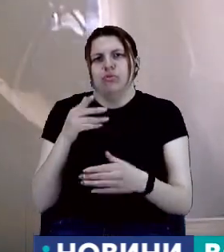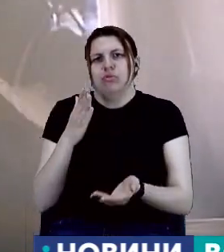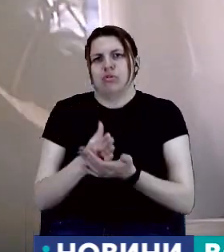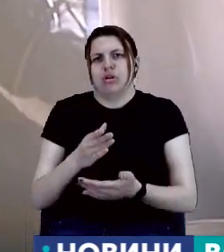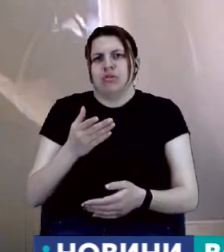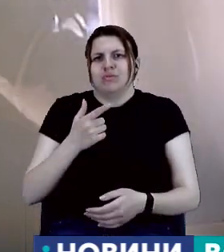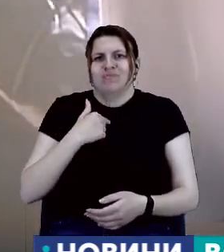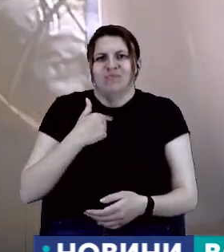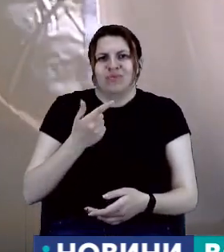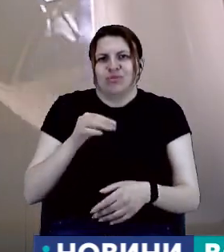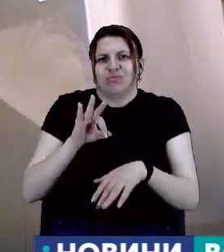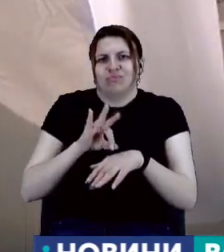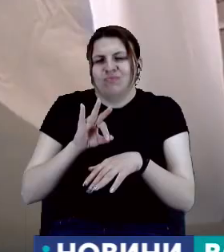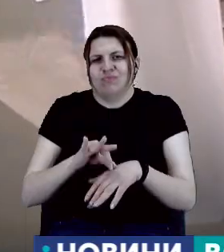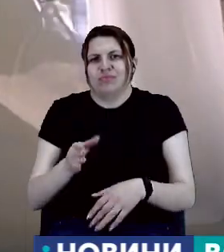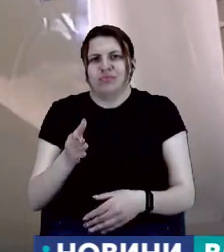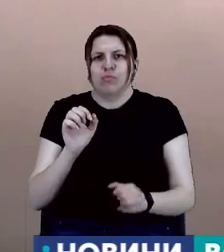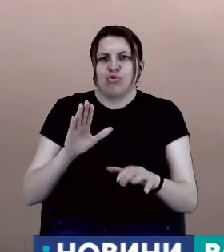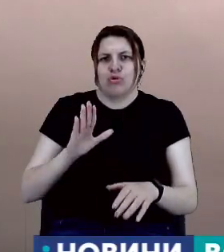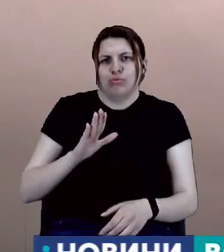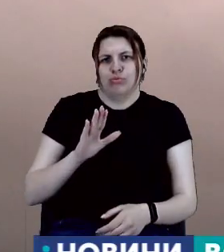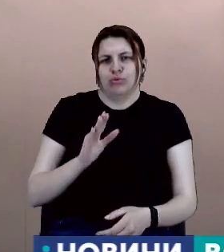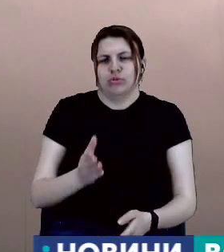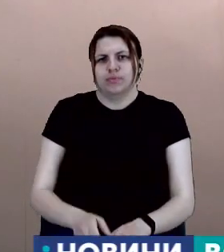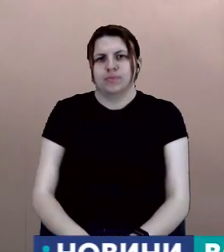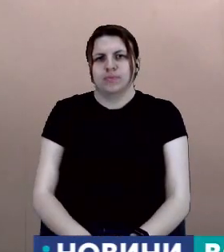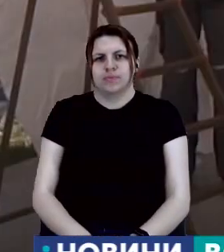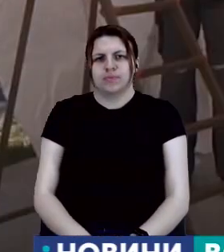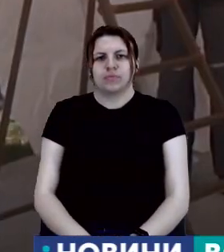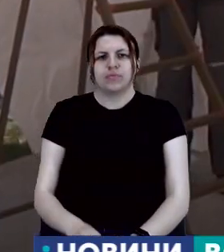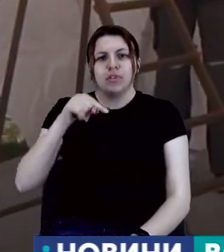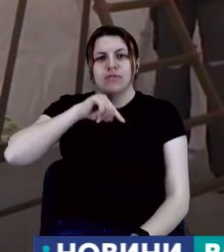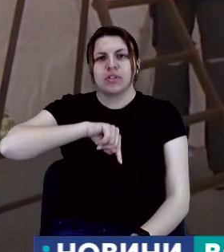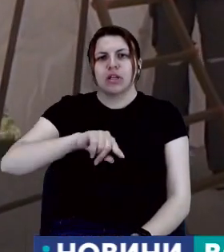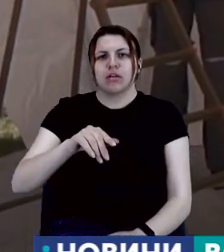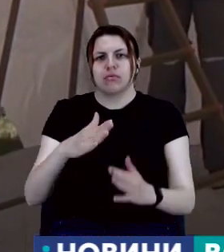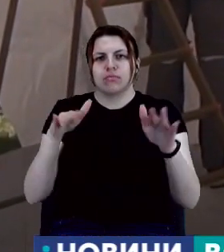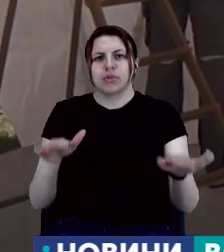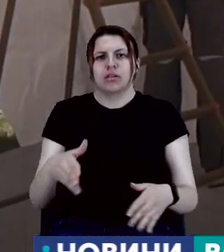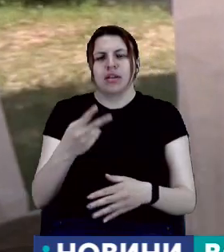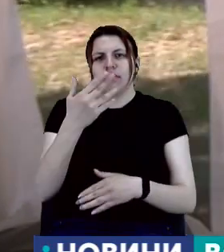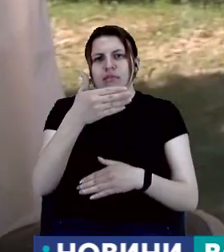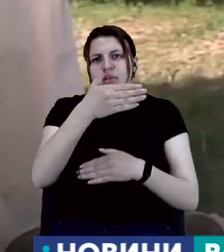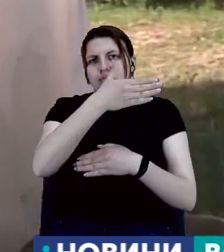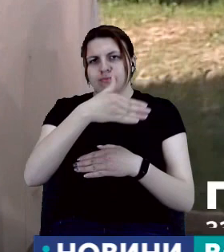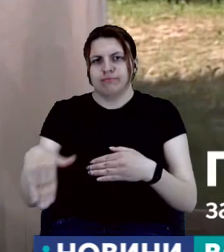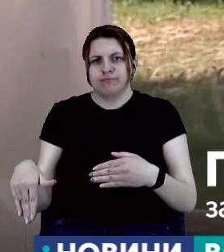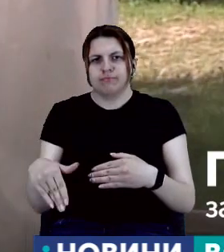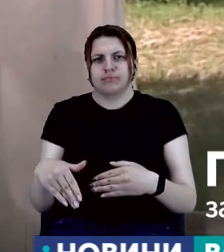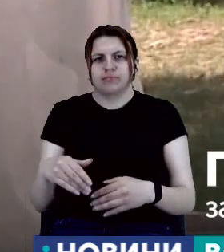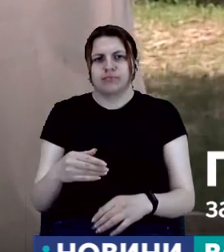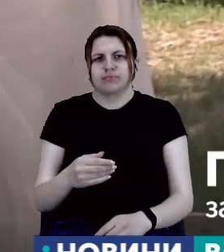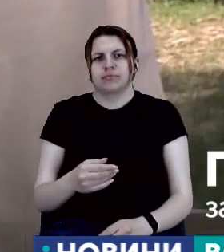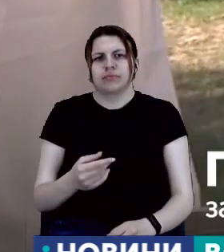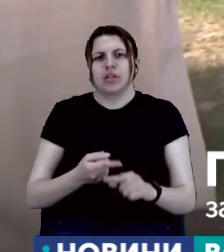можливо, вони можуть бути хворі. Всередині намет розбитий на 2 секції. У цьому